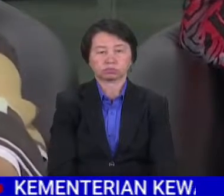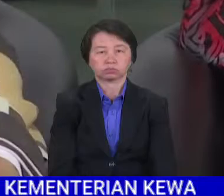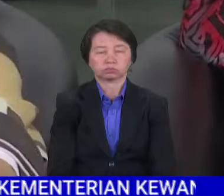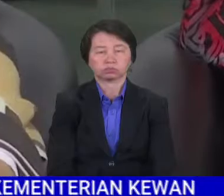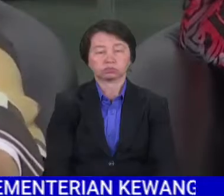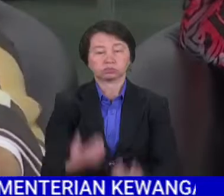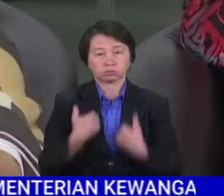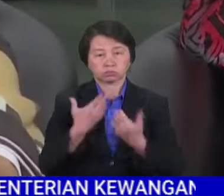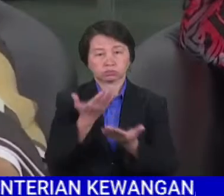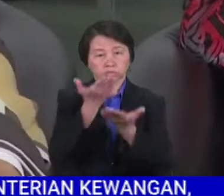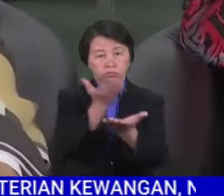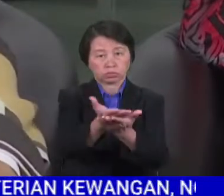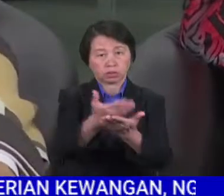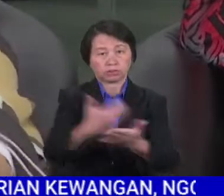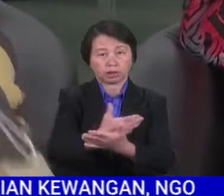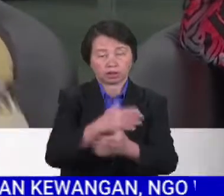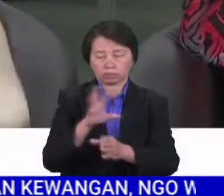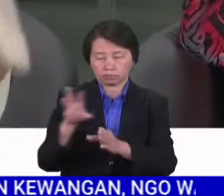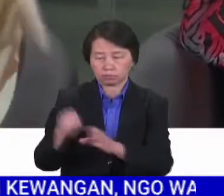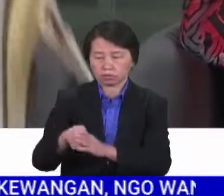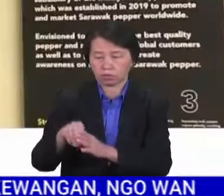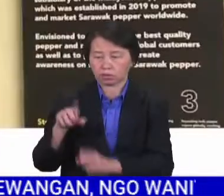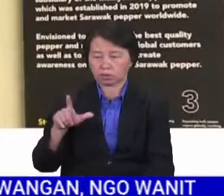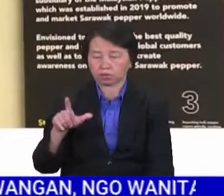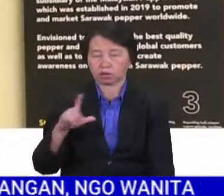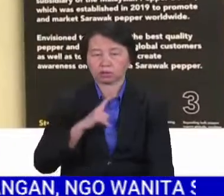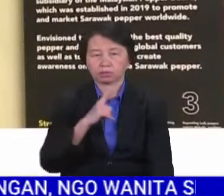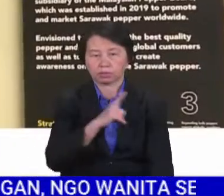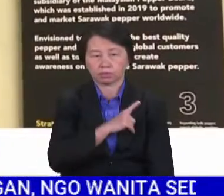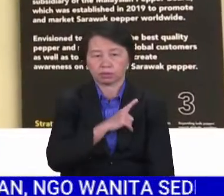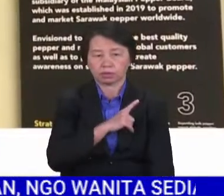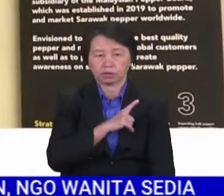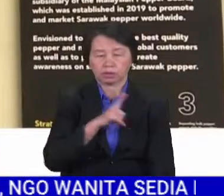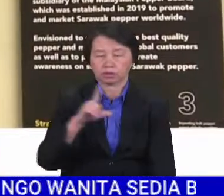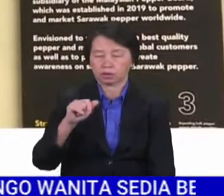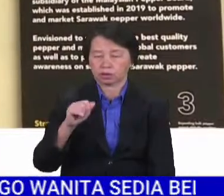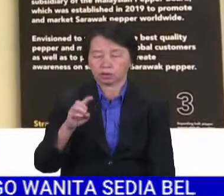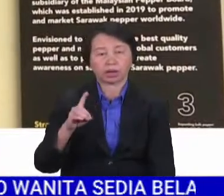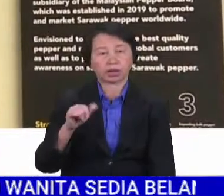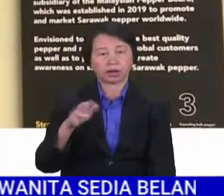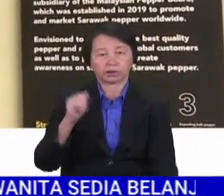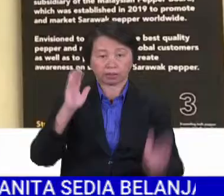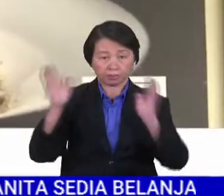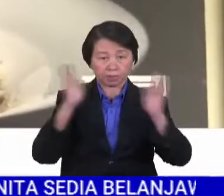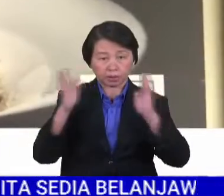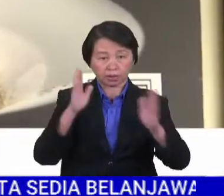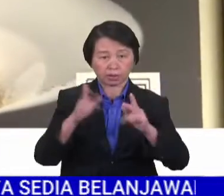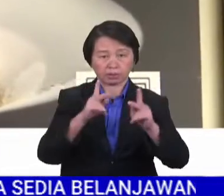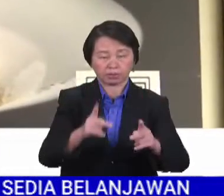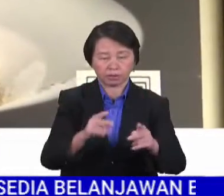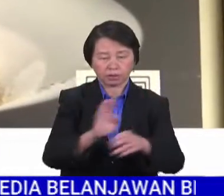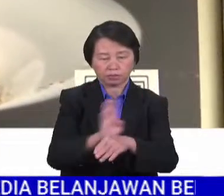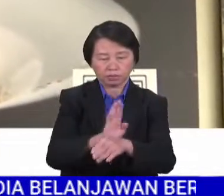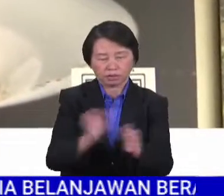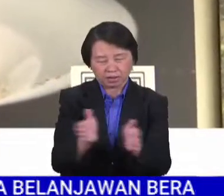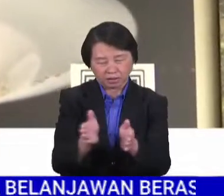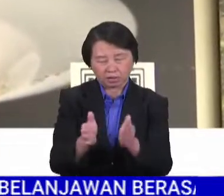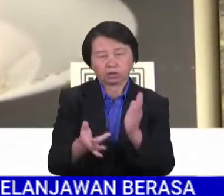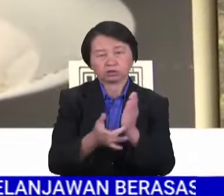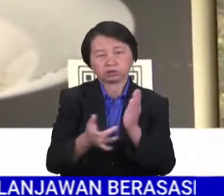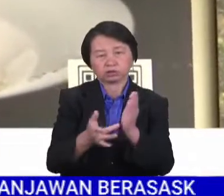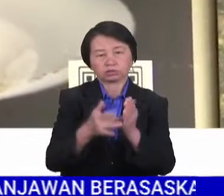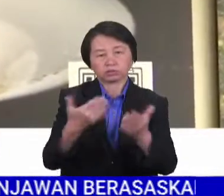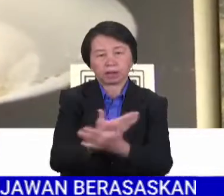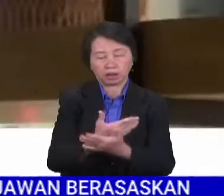antara cadangan baru ialah melibatkan pertemuan pihak lembaga lada Malaysia MPB dengan pekebun kecil termasuk menggunakan teknologi baru